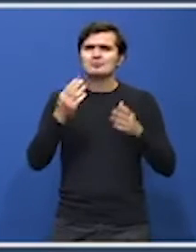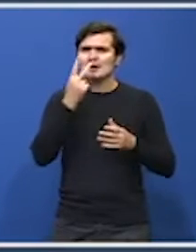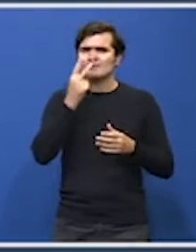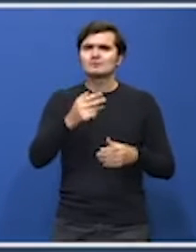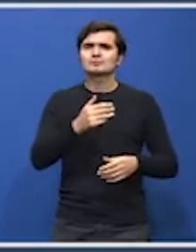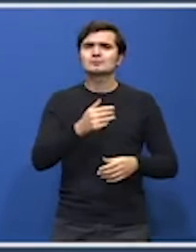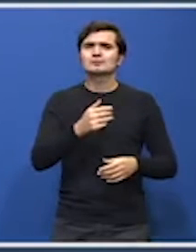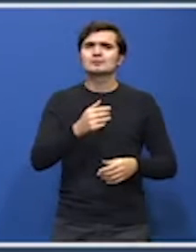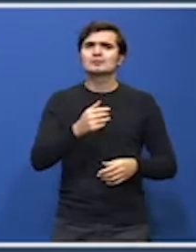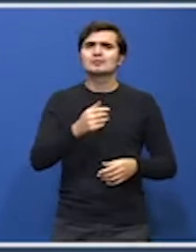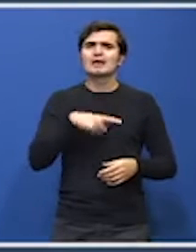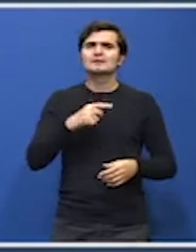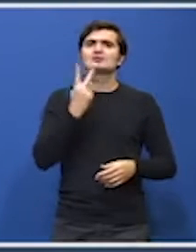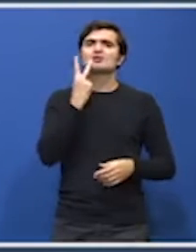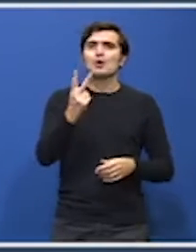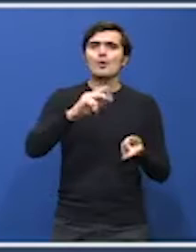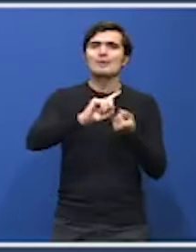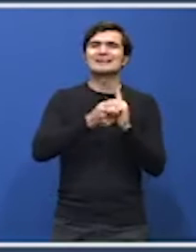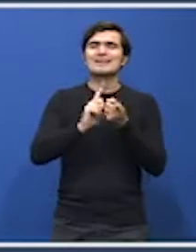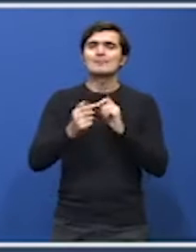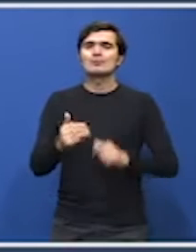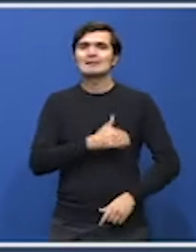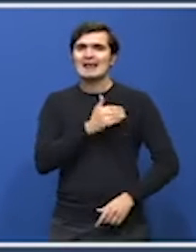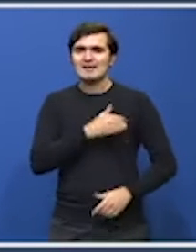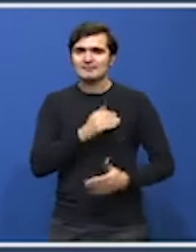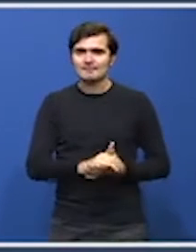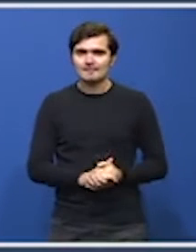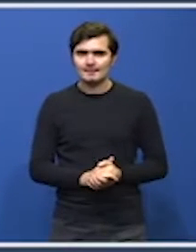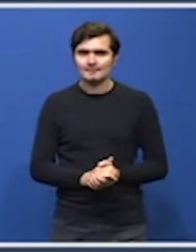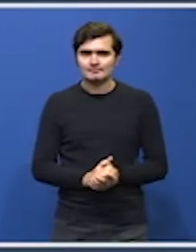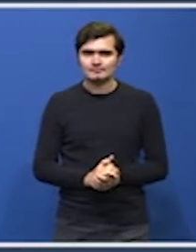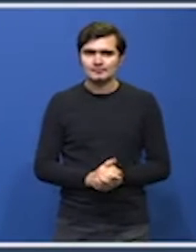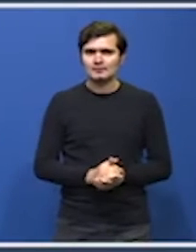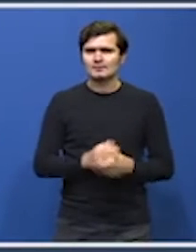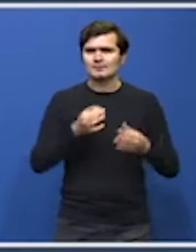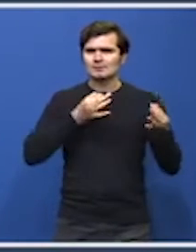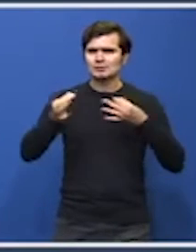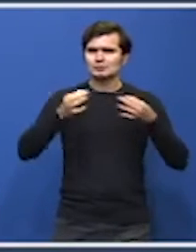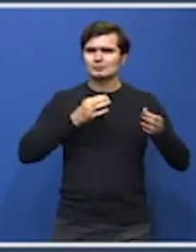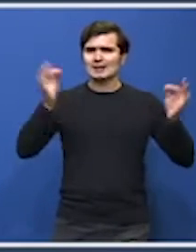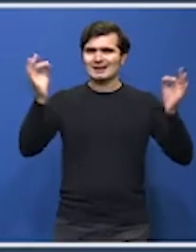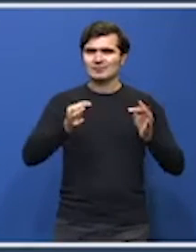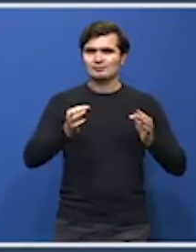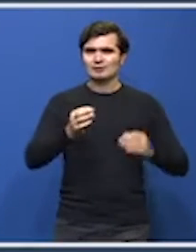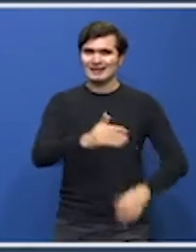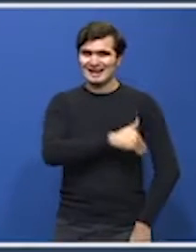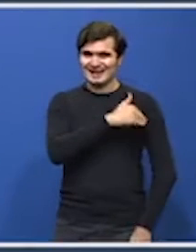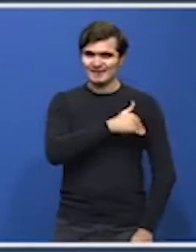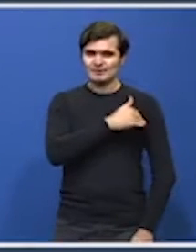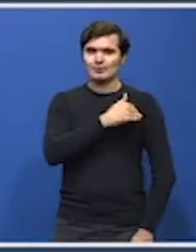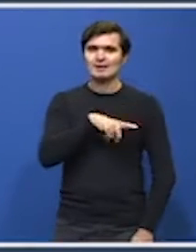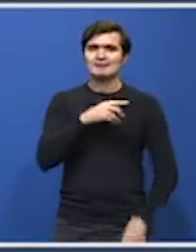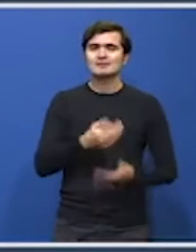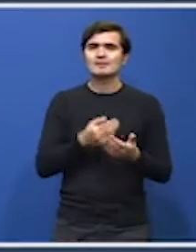schimburi? Deci măsura reducerii numărului de elevi în clasă este luată în beneficiu